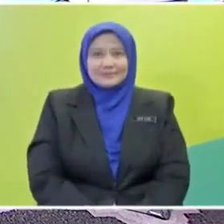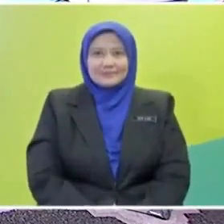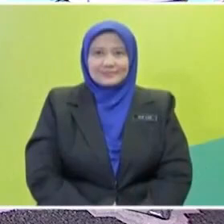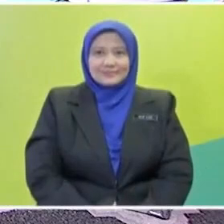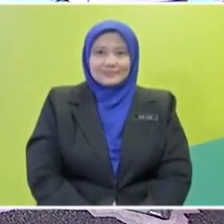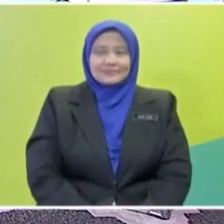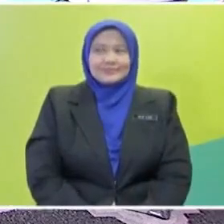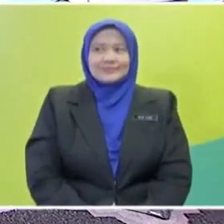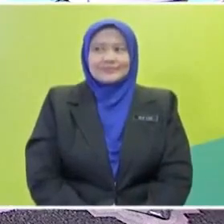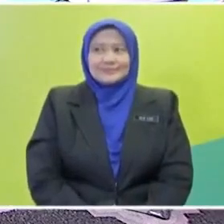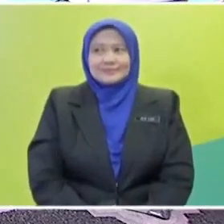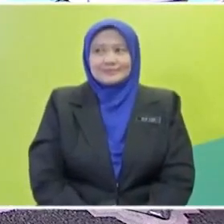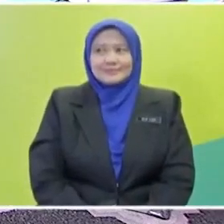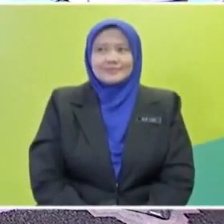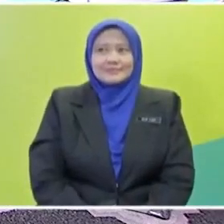Bye-bye.